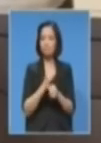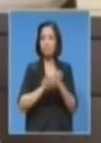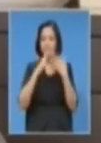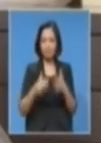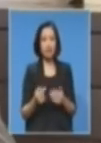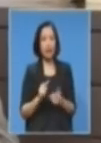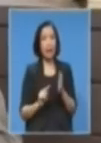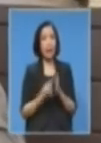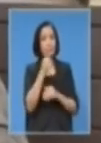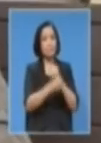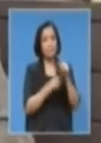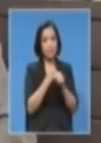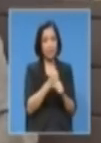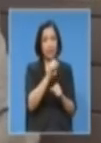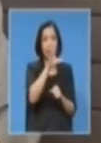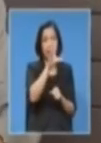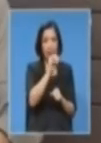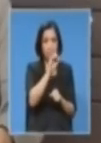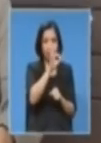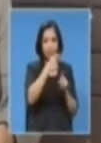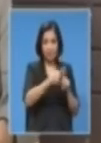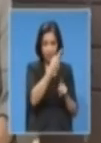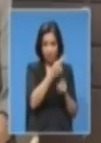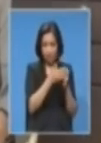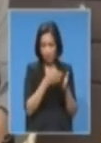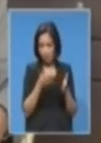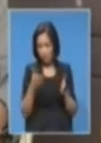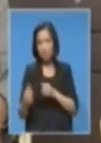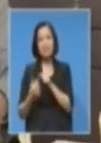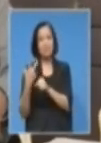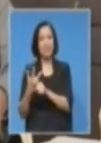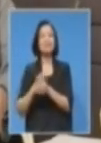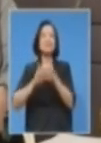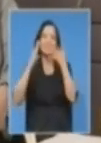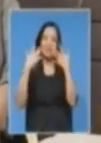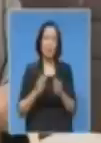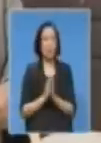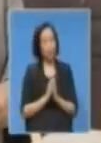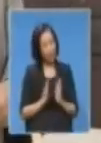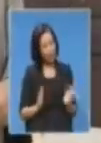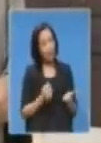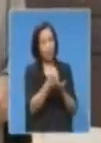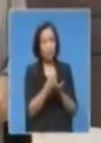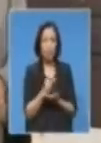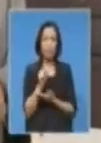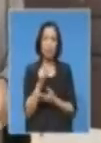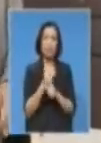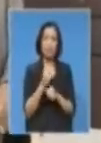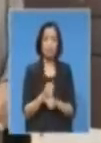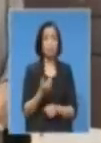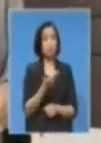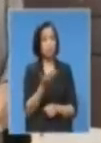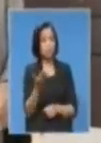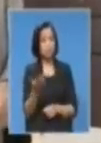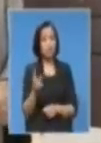า59เนี่ยไป3ปีครับ 3ปีเสร็จครับก็ขอบพระคุณมากที่ช่วยเร่งงานให้นะท่านผู้ชมอาจจะนึกว่า